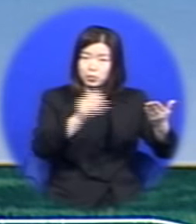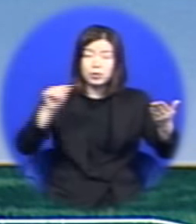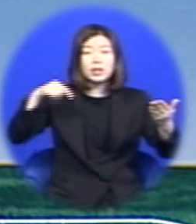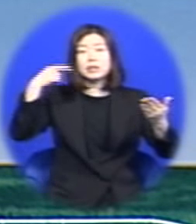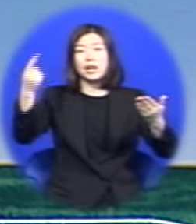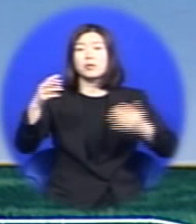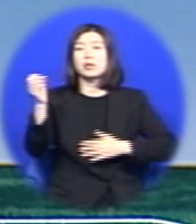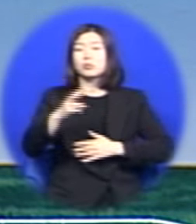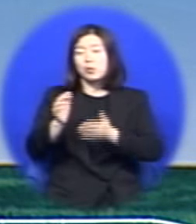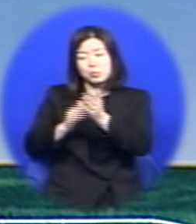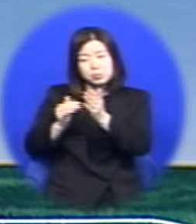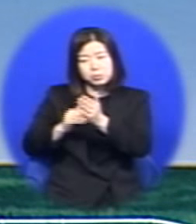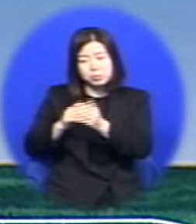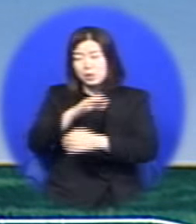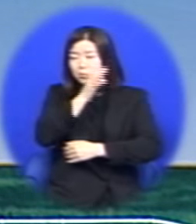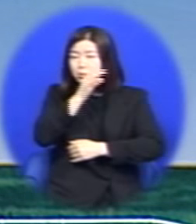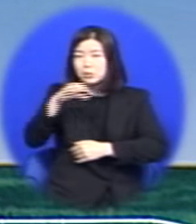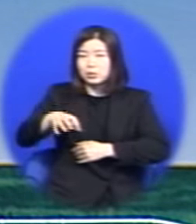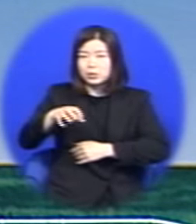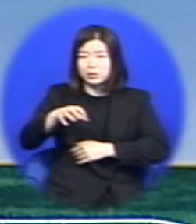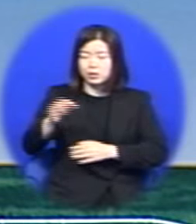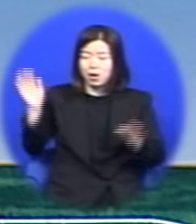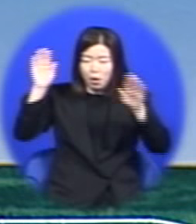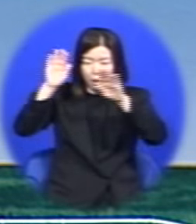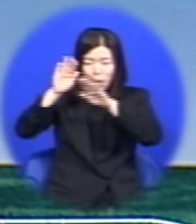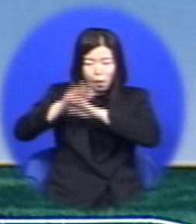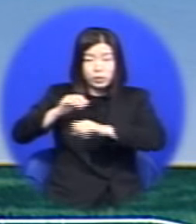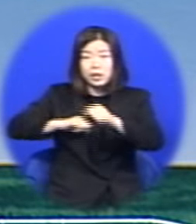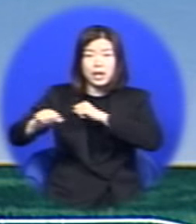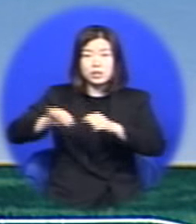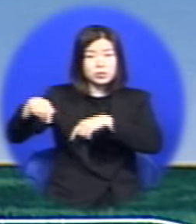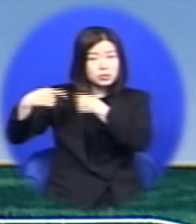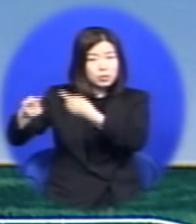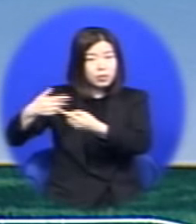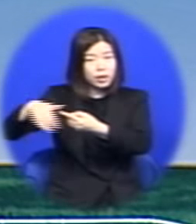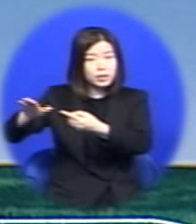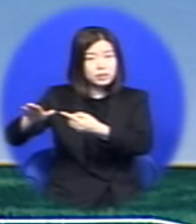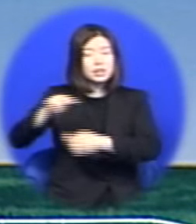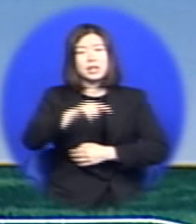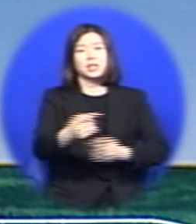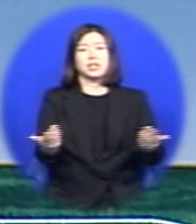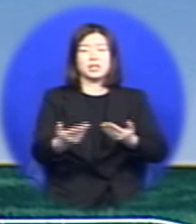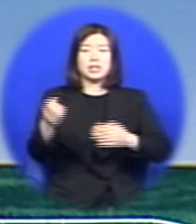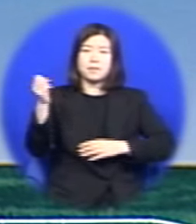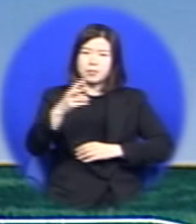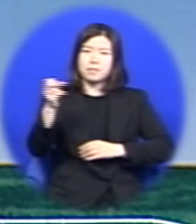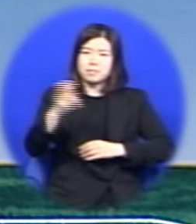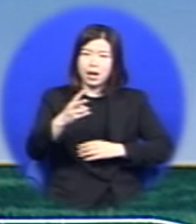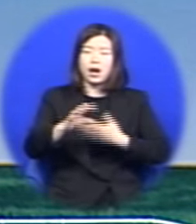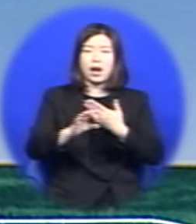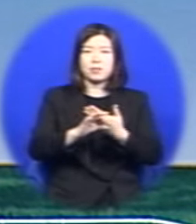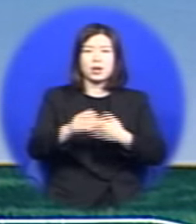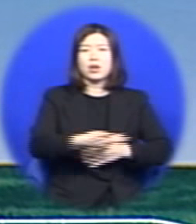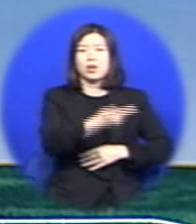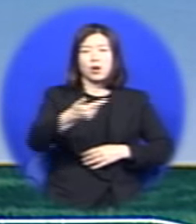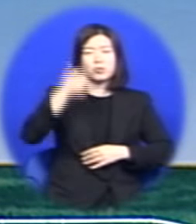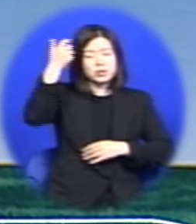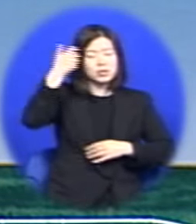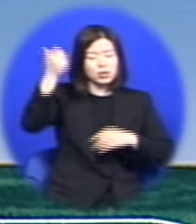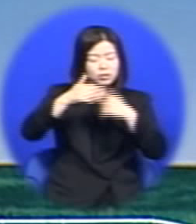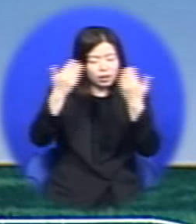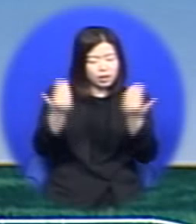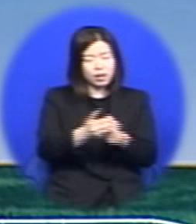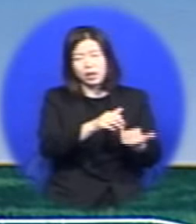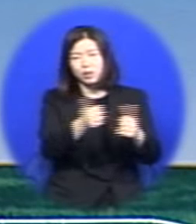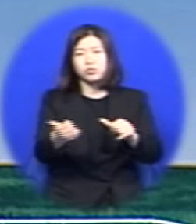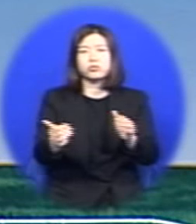또 은밀히 부끄러운 곳에 어두움의 행실로 들어가 버리는 이 일을 반복하면 여러분이 영이 다 죽습니다.